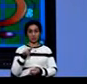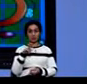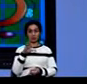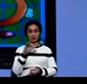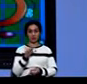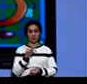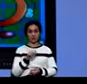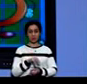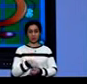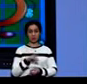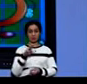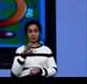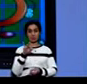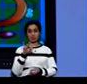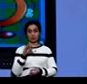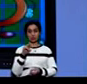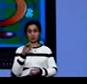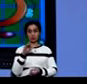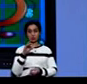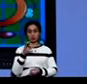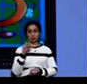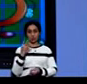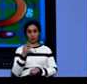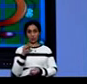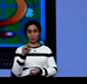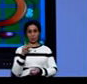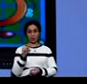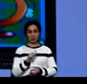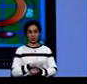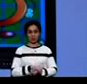Два, три, четыре мака.